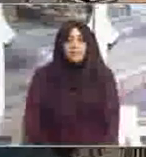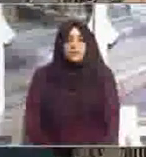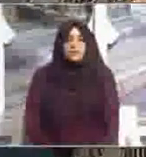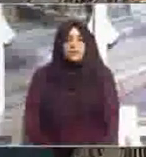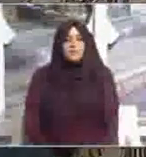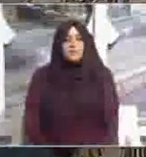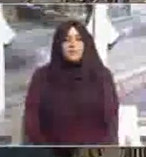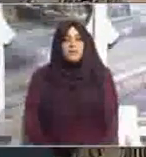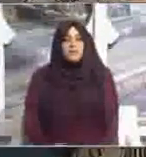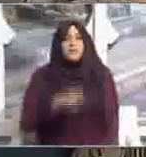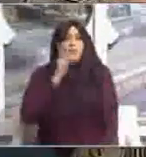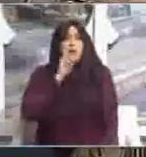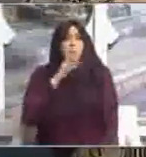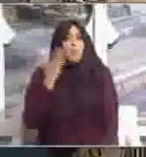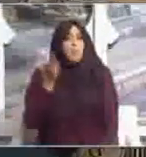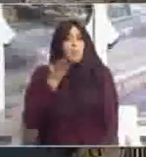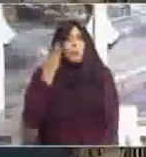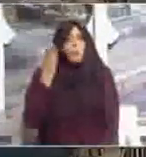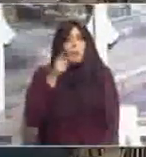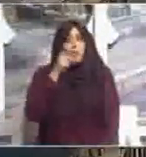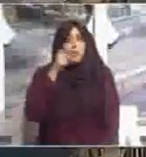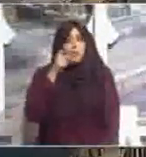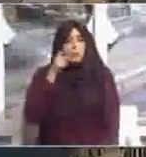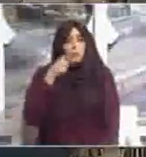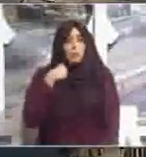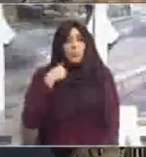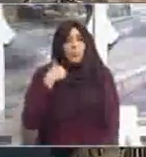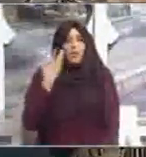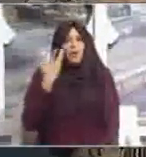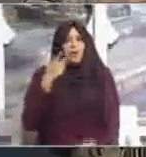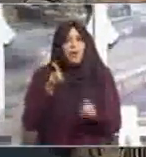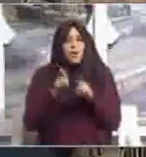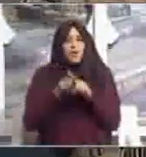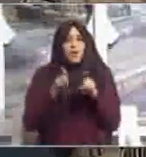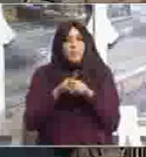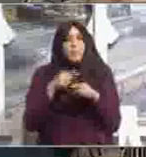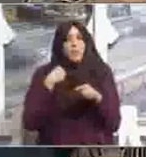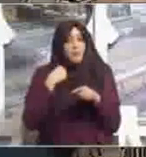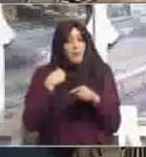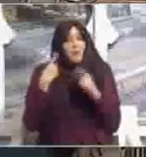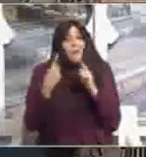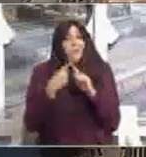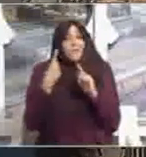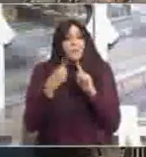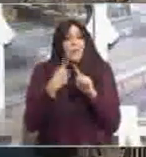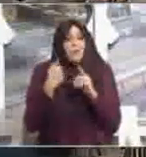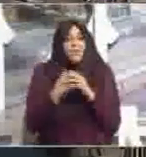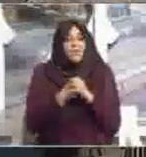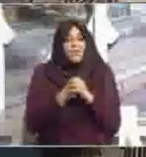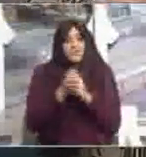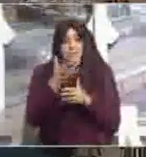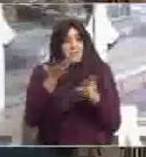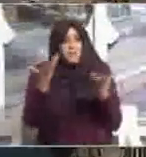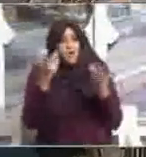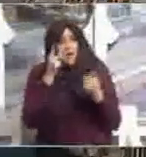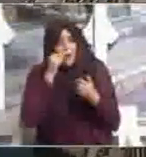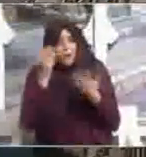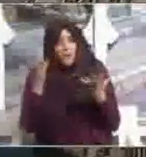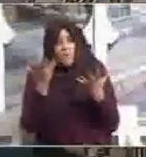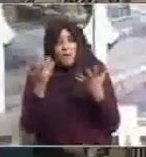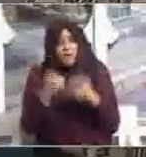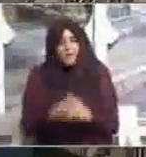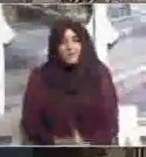تعود تشوف تقول إيه أنا وراني، أنا زيغ راني كبيرة يا سيدي، راني عظيمة. إيه هو وش وش وش